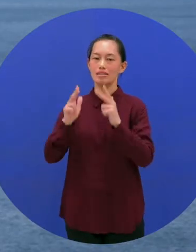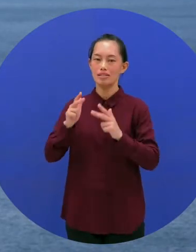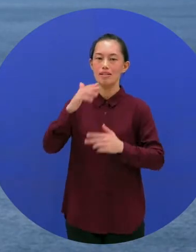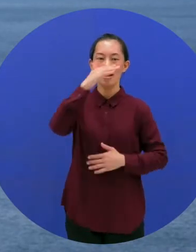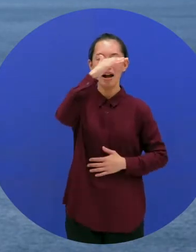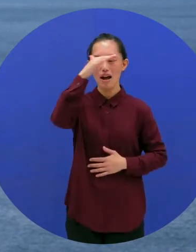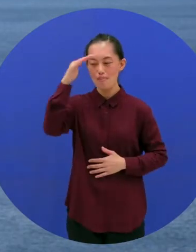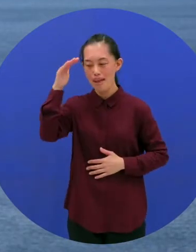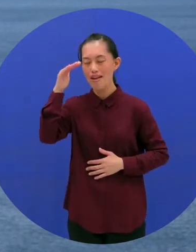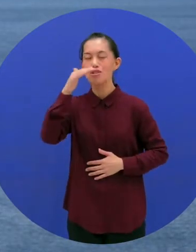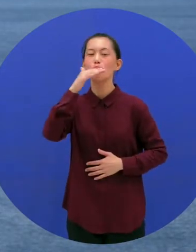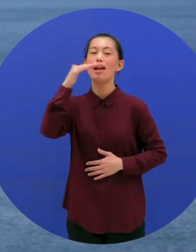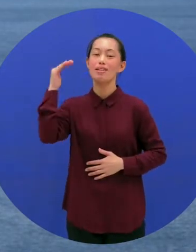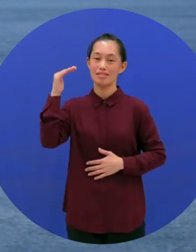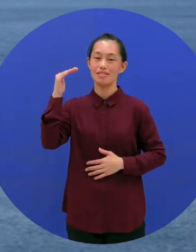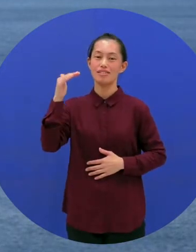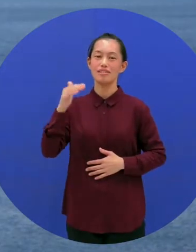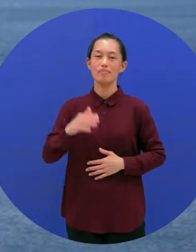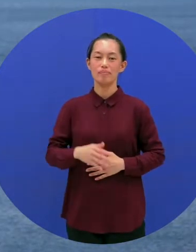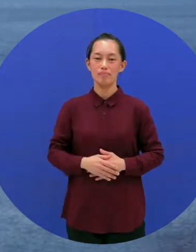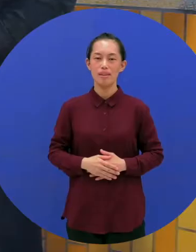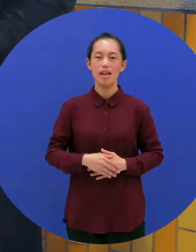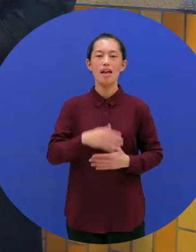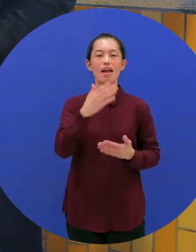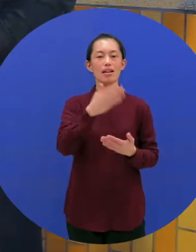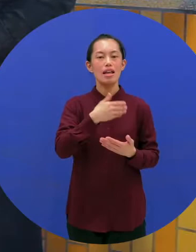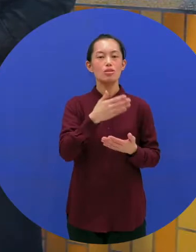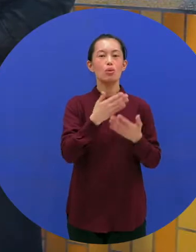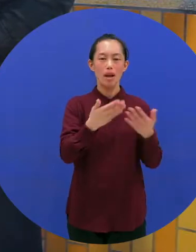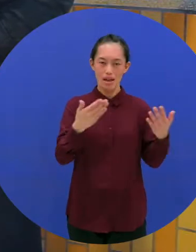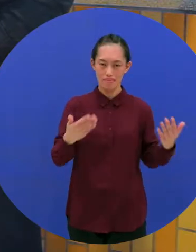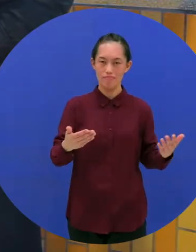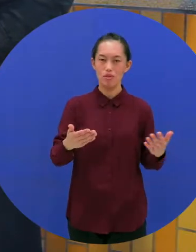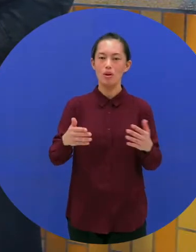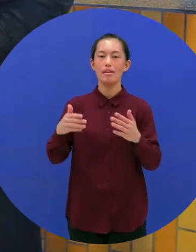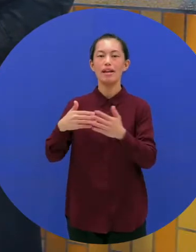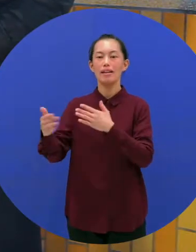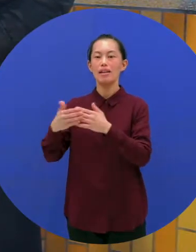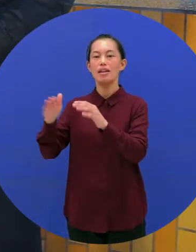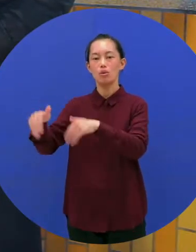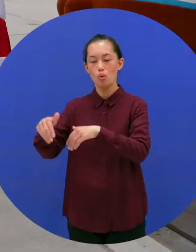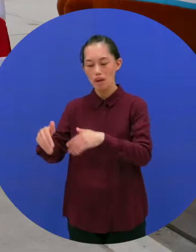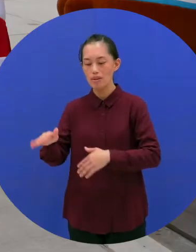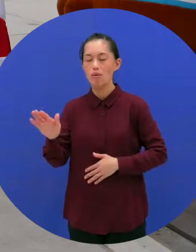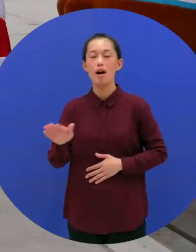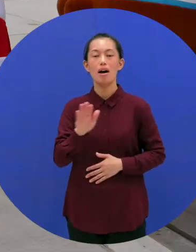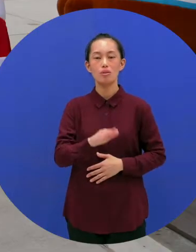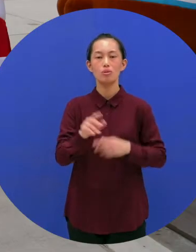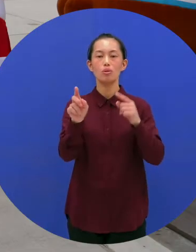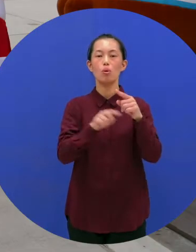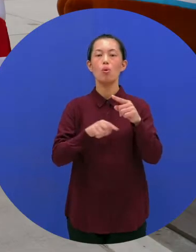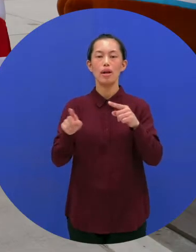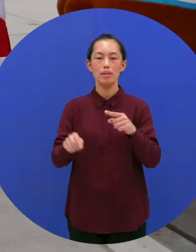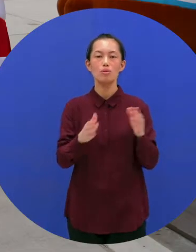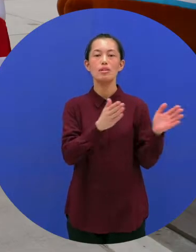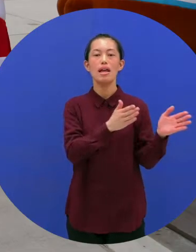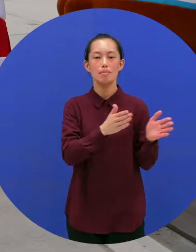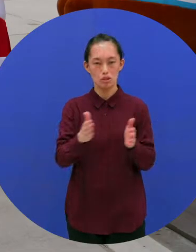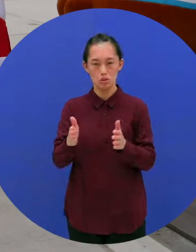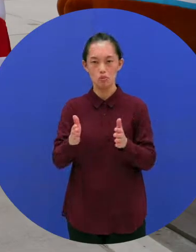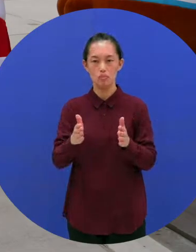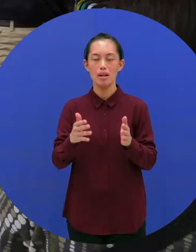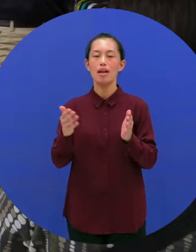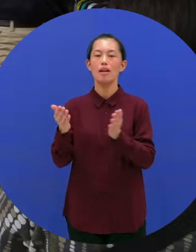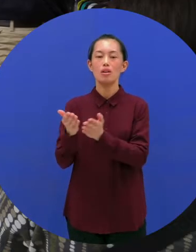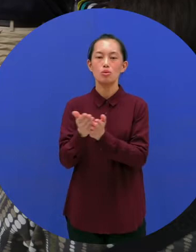渡せる観光公園の整備に着手しています。レストランや観光農園を備え、クルーズ船観光客など市内